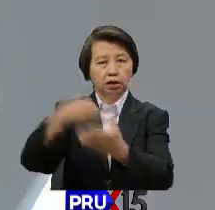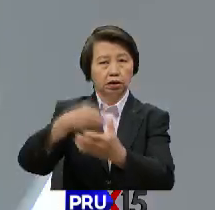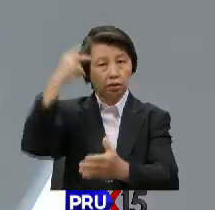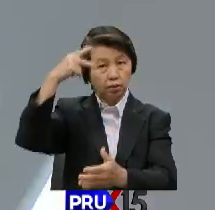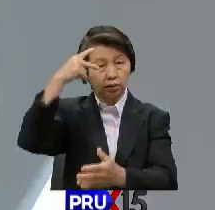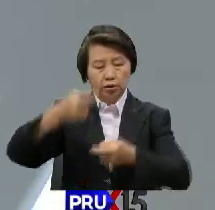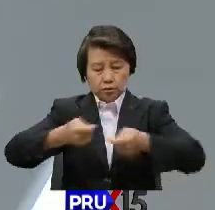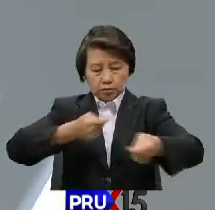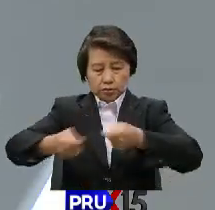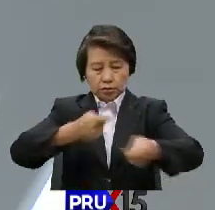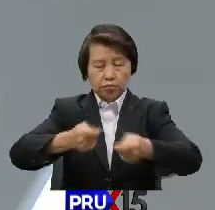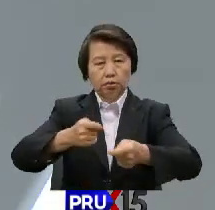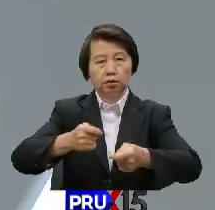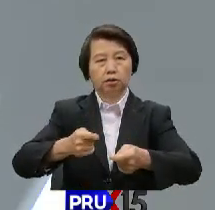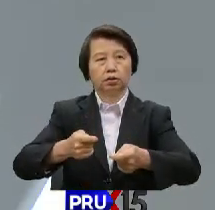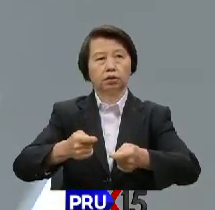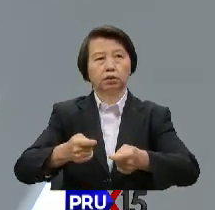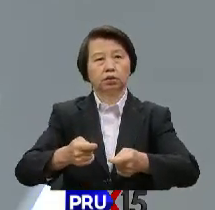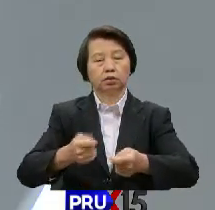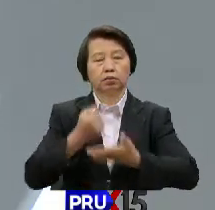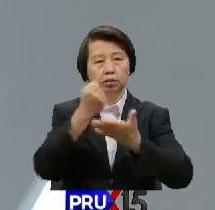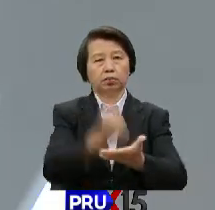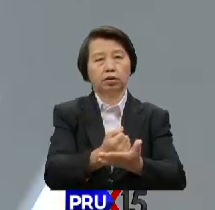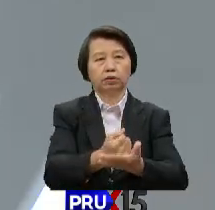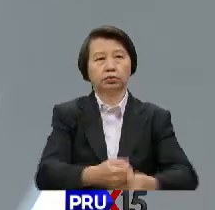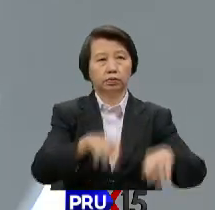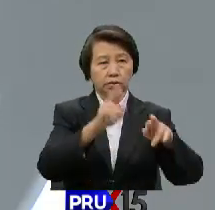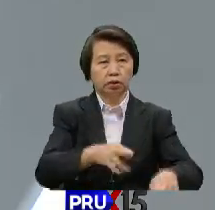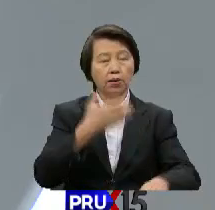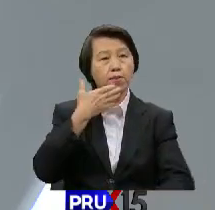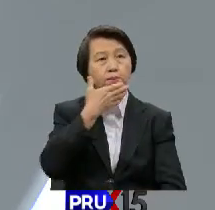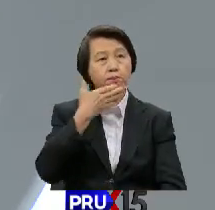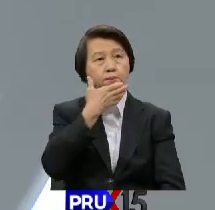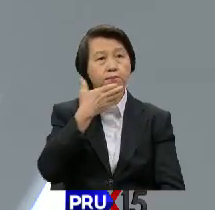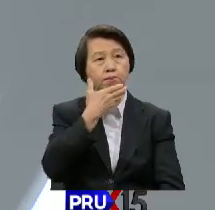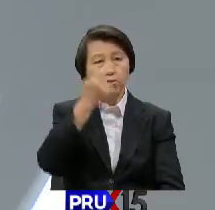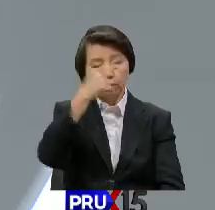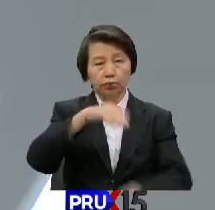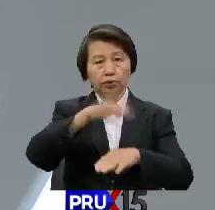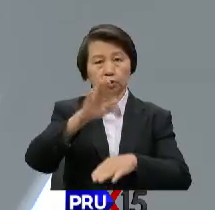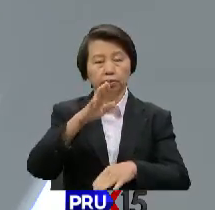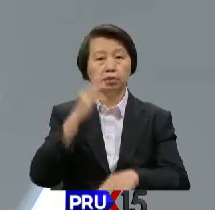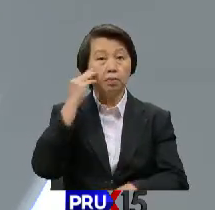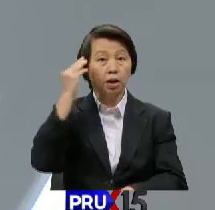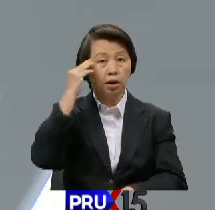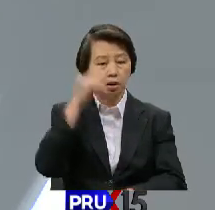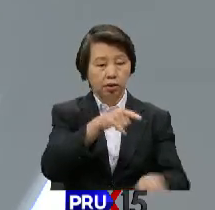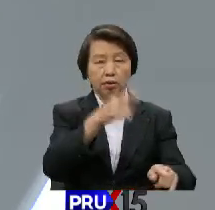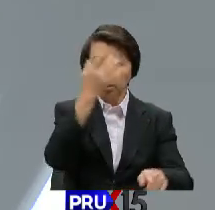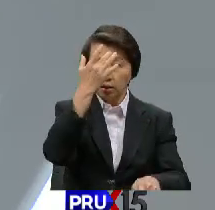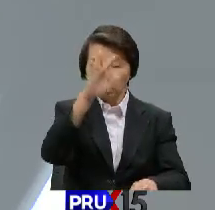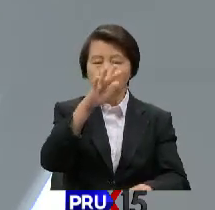peta pikiran dan sebagainya Dia membantu penghuni untuk lebih matang pandai